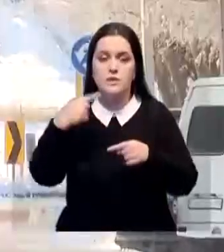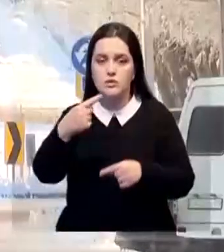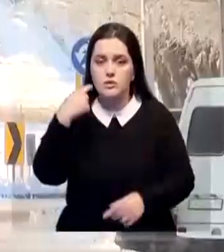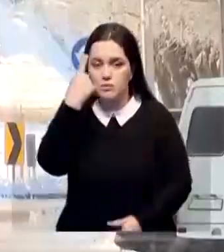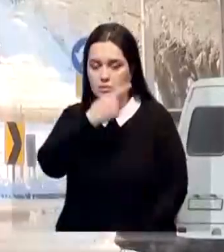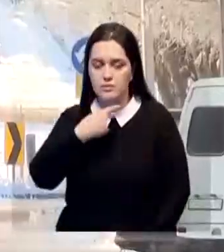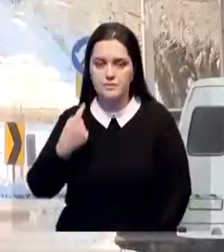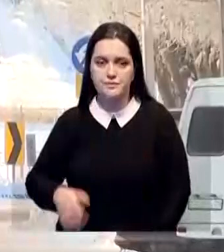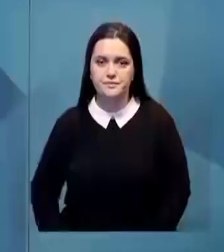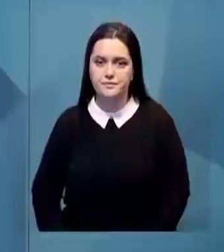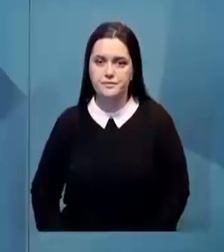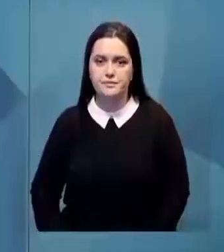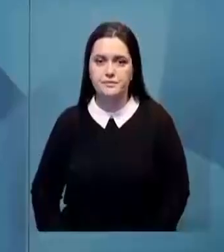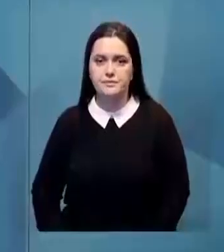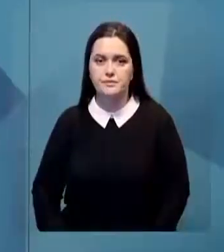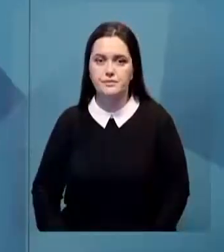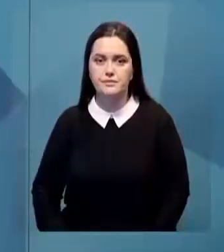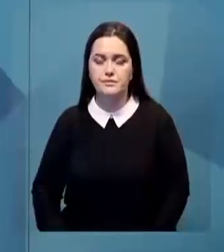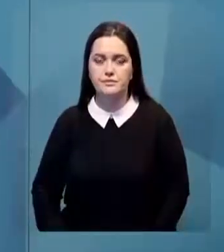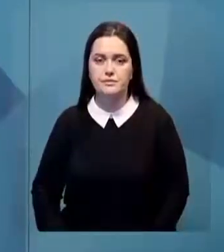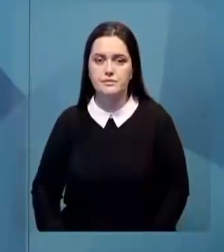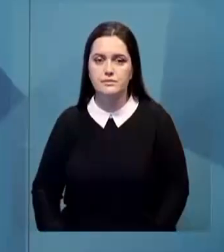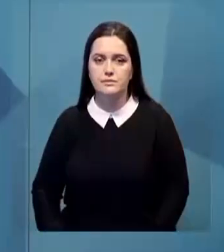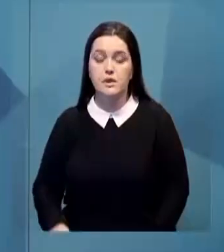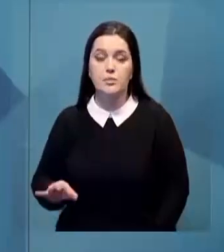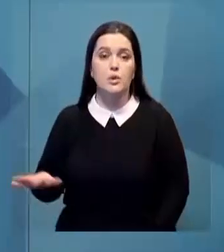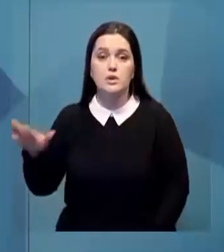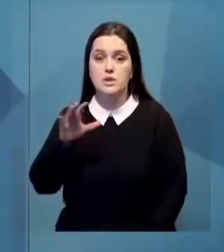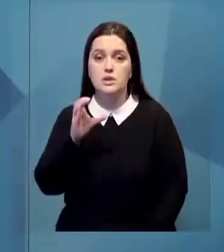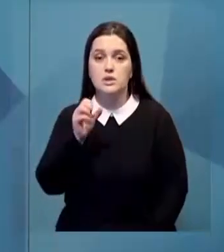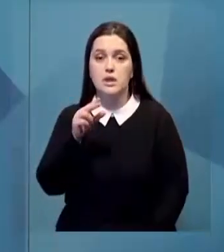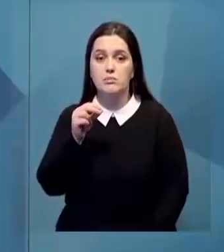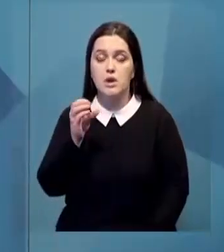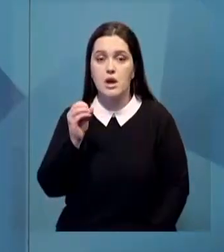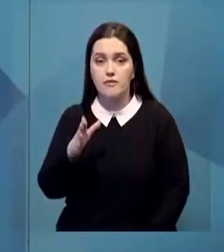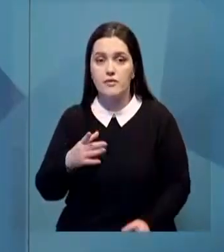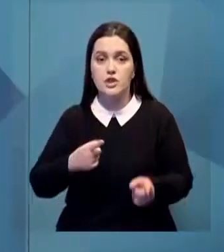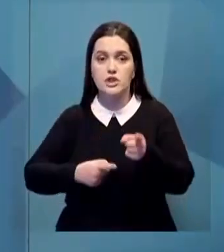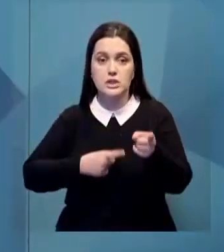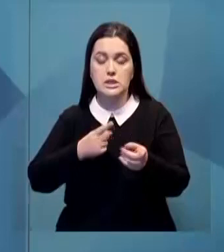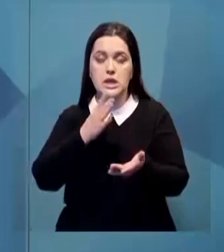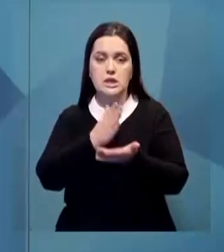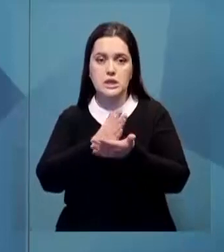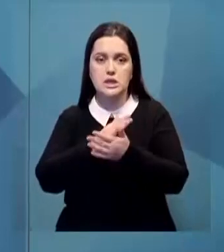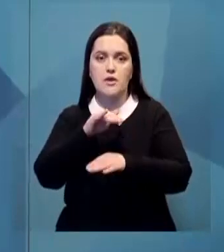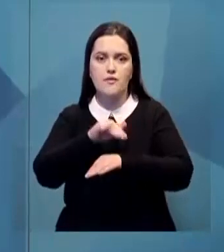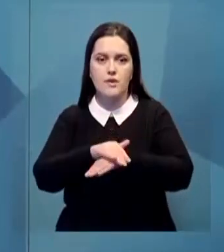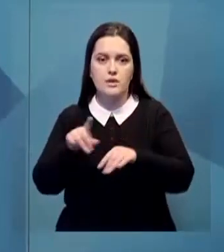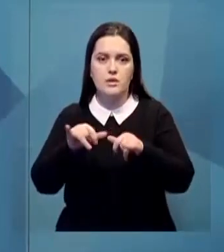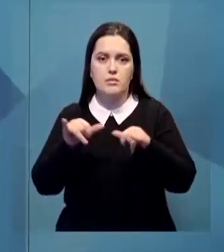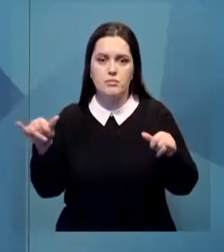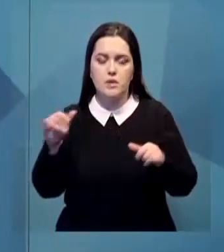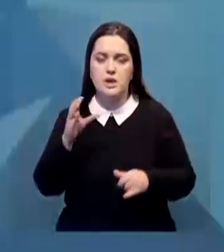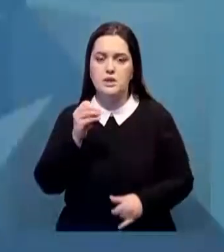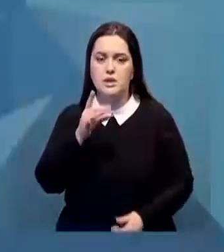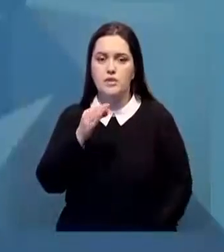в следующем году. По территории города Сатпаев и Жезказган есть, ну, нами фиксируется превышение там, по сероводороду,